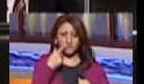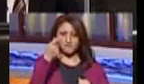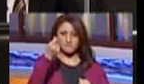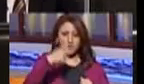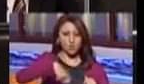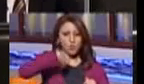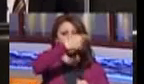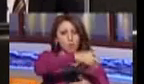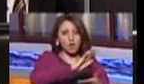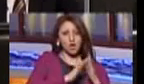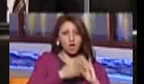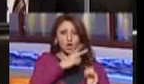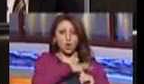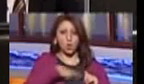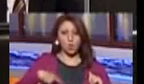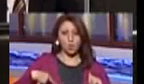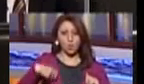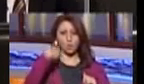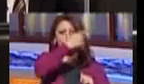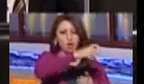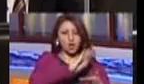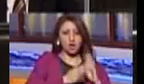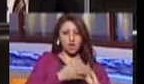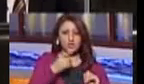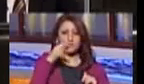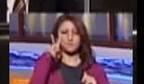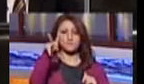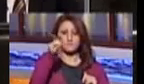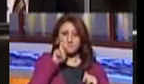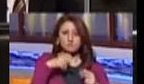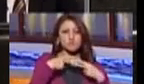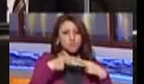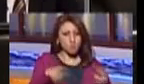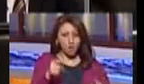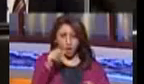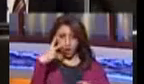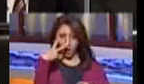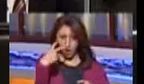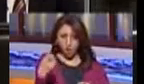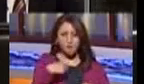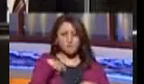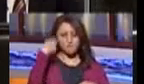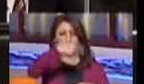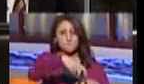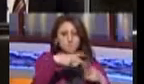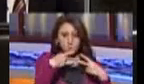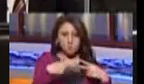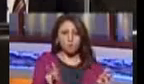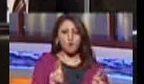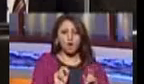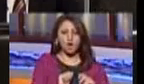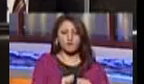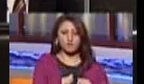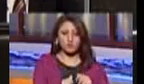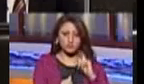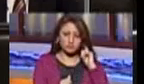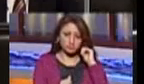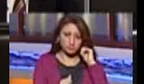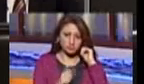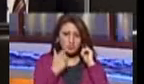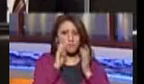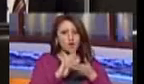المبالغ، يبقى غرامة مالية نحن على استعداد لسدادها فورا. طيب. وبهذا